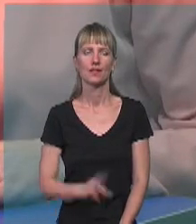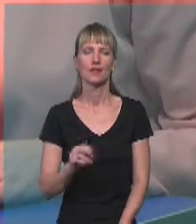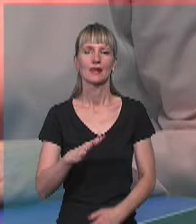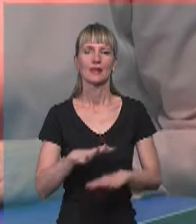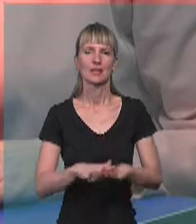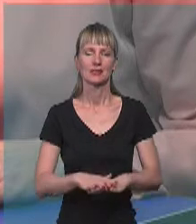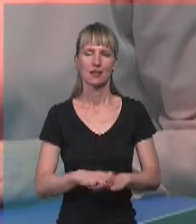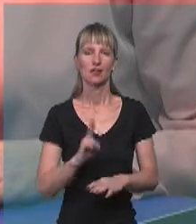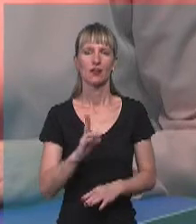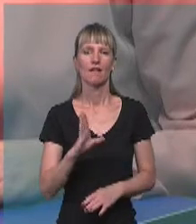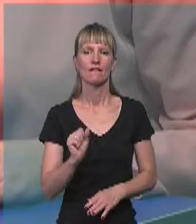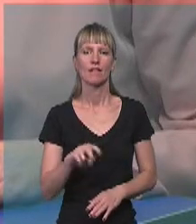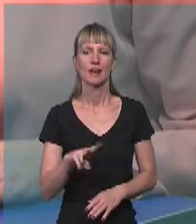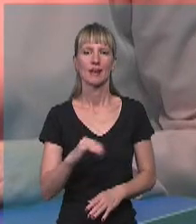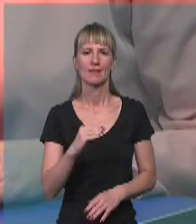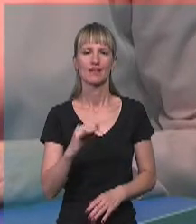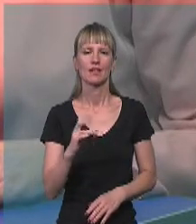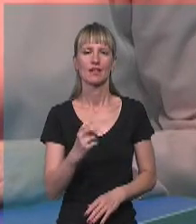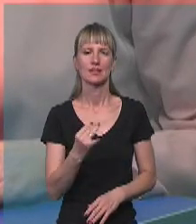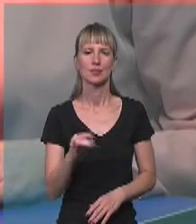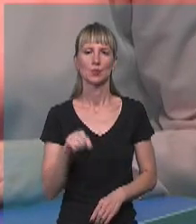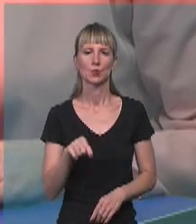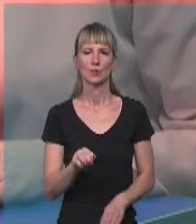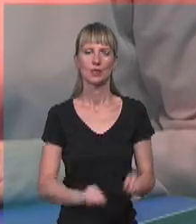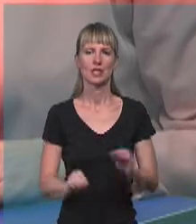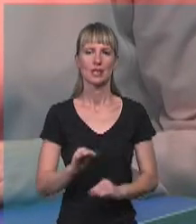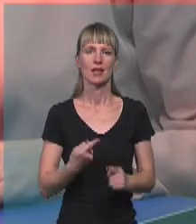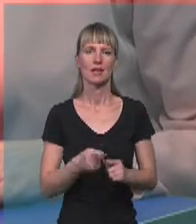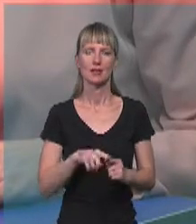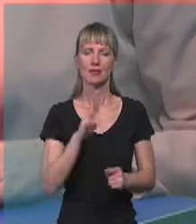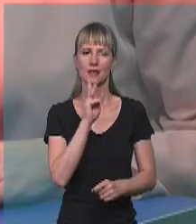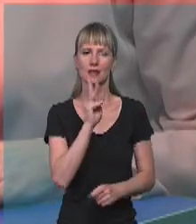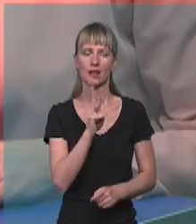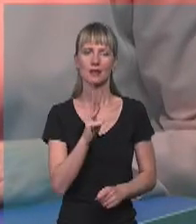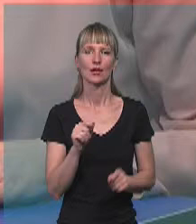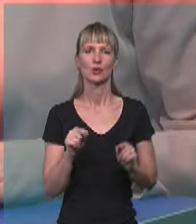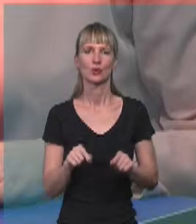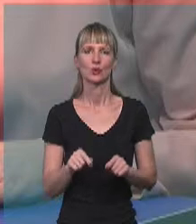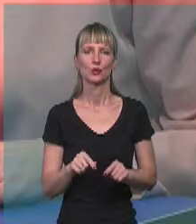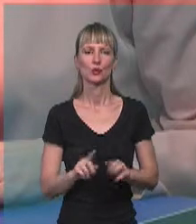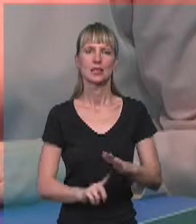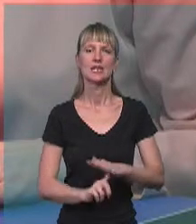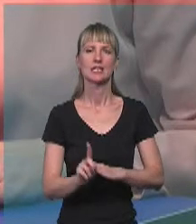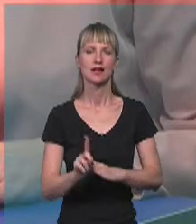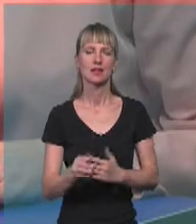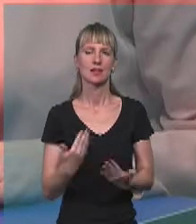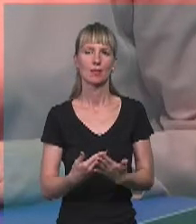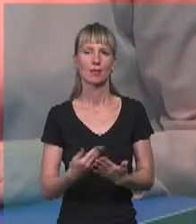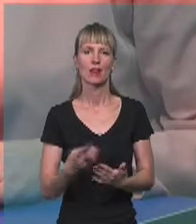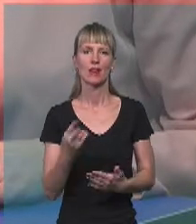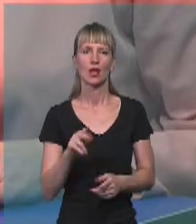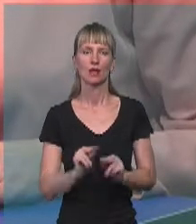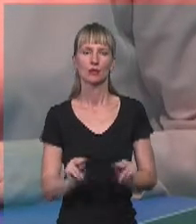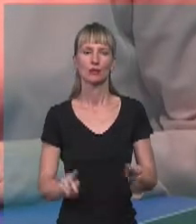стажу, від кваліфікації, і тут складається оця заробітна плата, тому що старт, от, наприклад, для педагога,